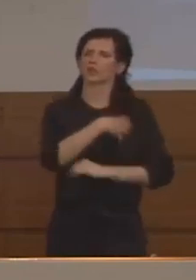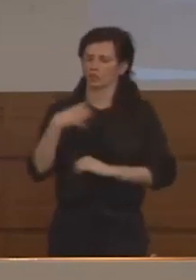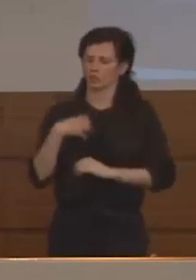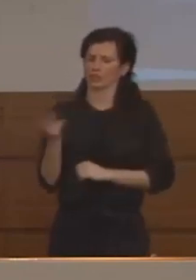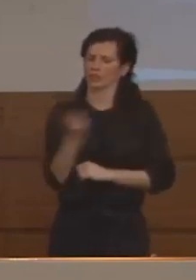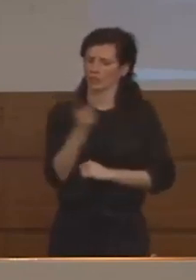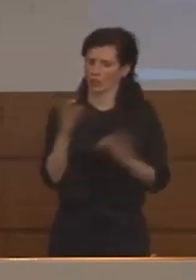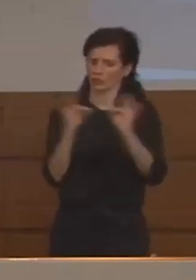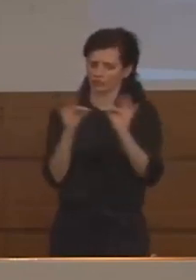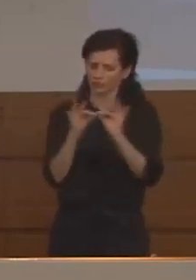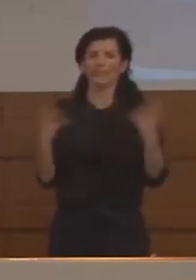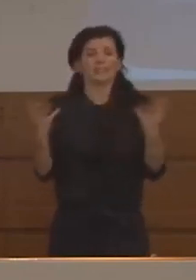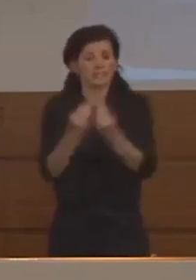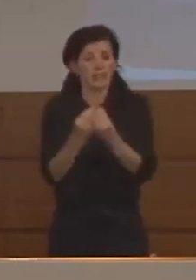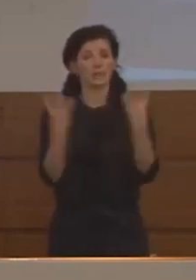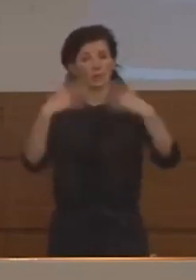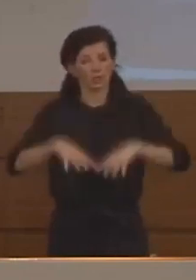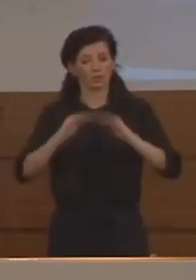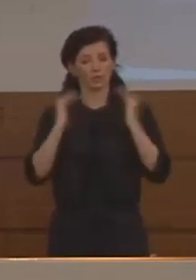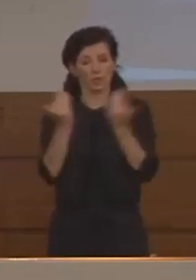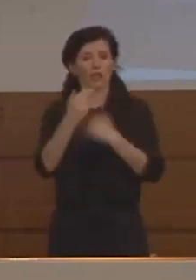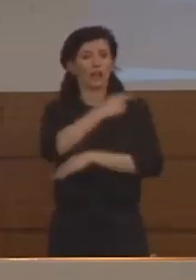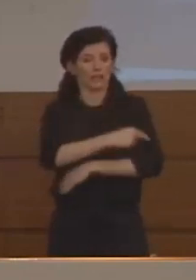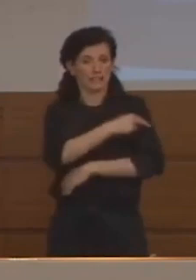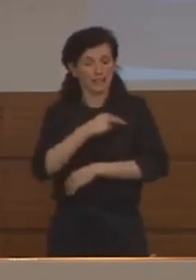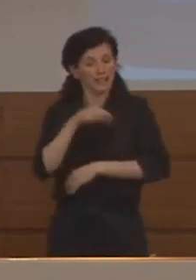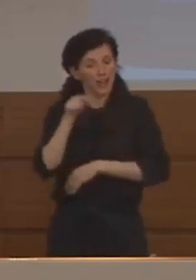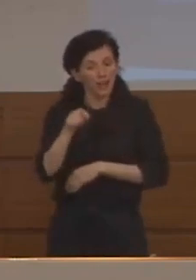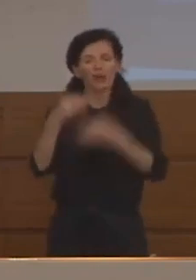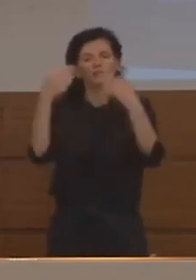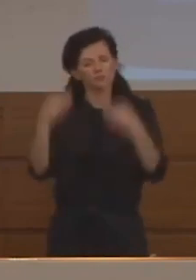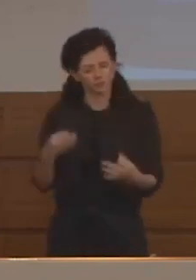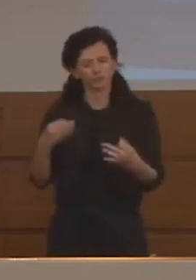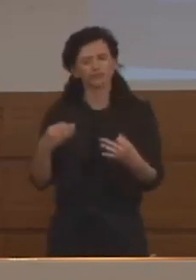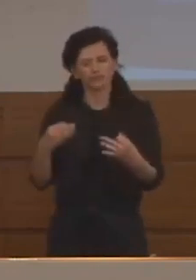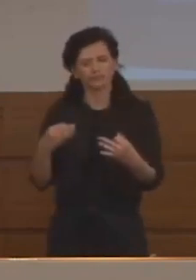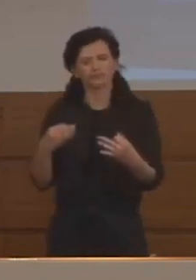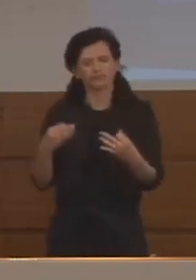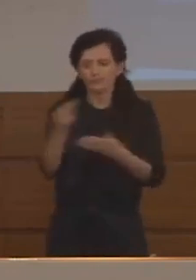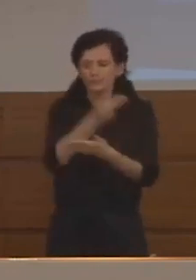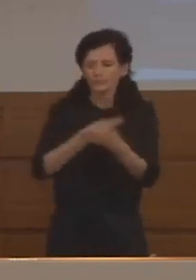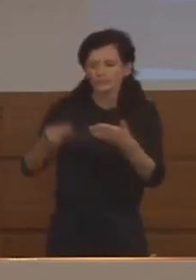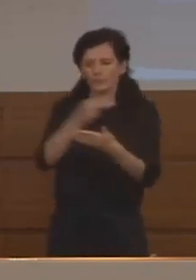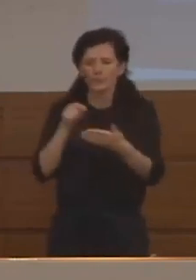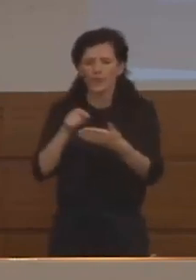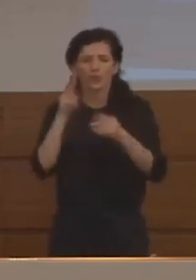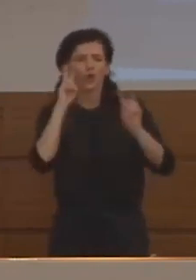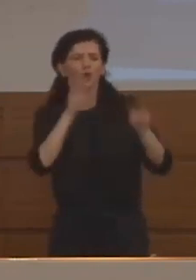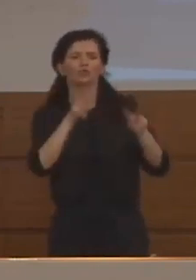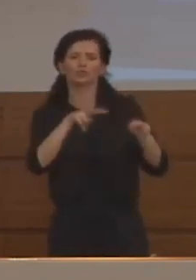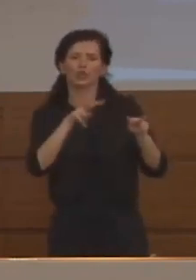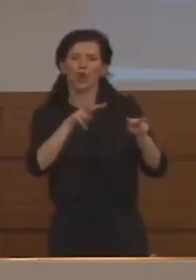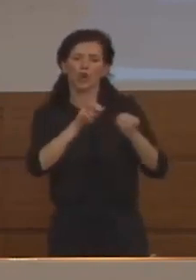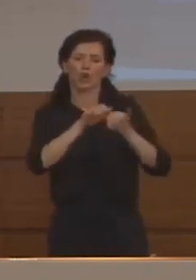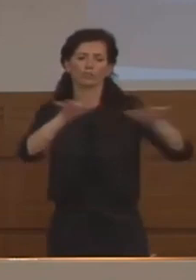l'organizzazione mondiale della sanità con consiglio superiore di sanità ha in atto un piano per il controllo della diffusione del virus all'interno